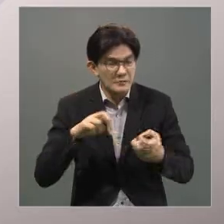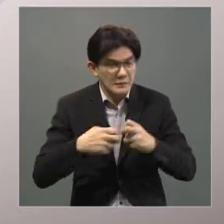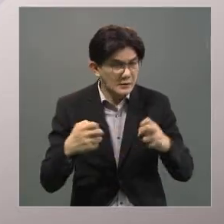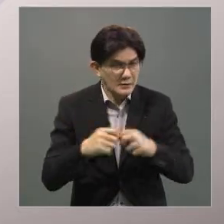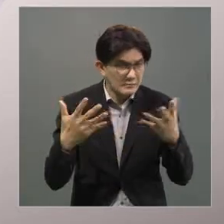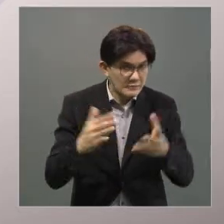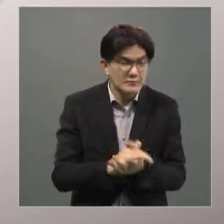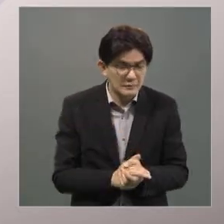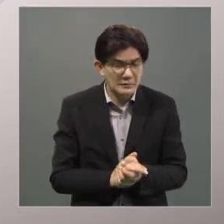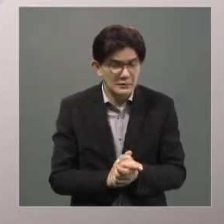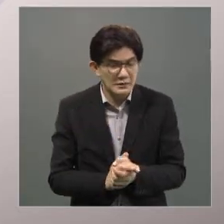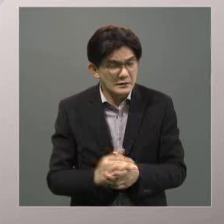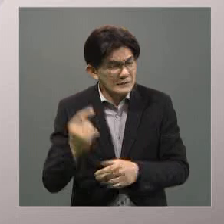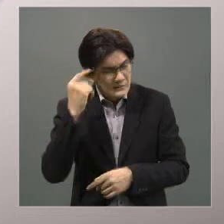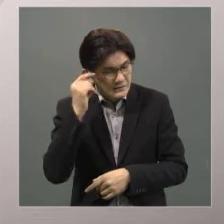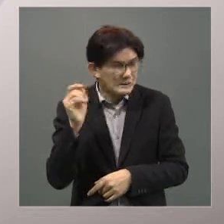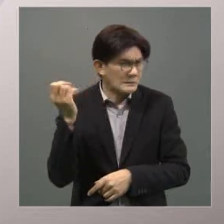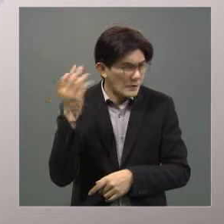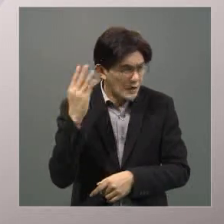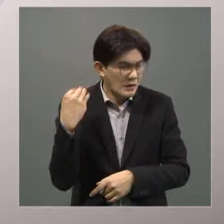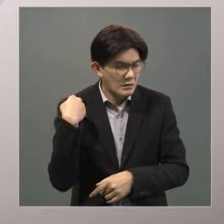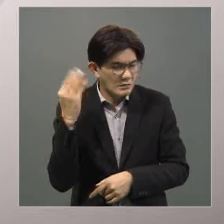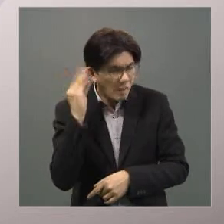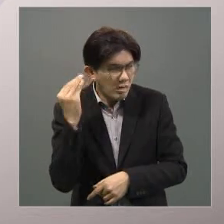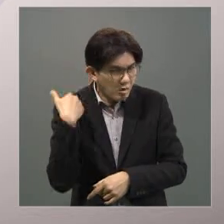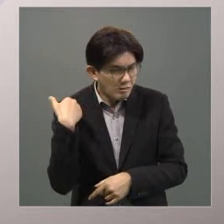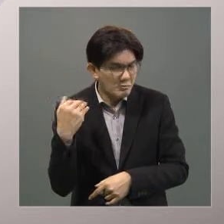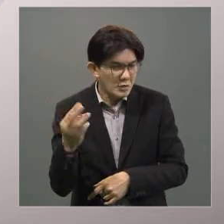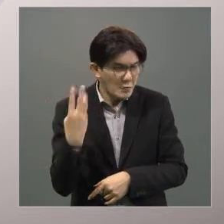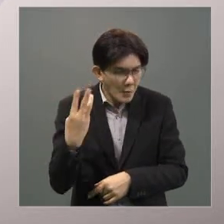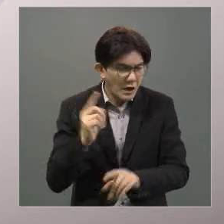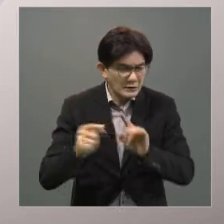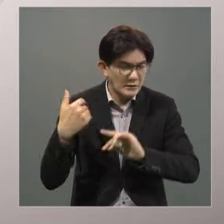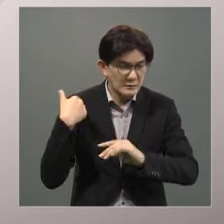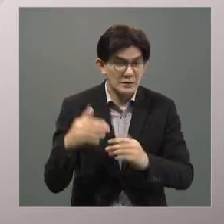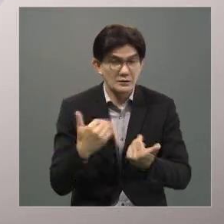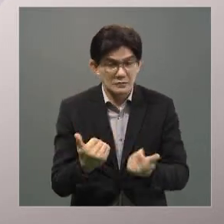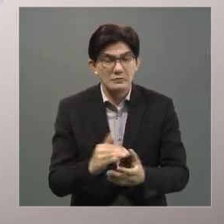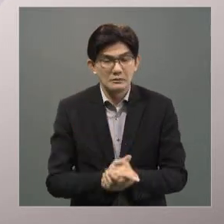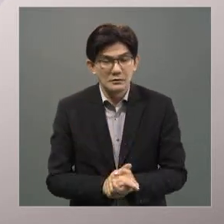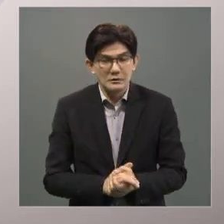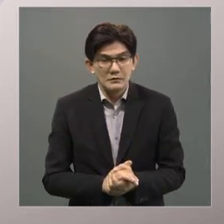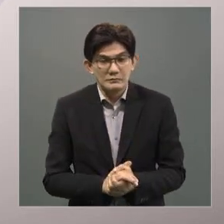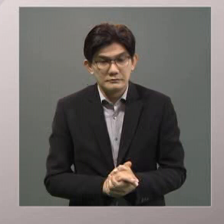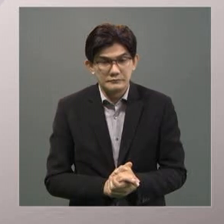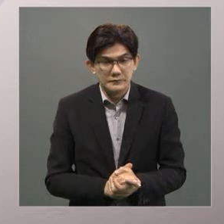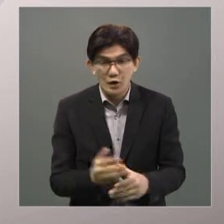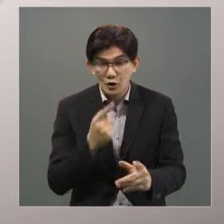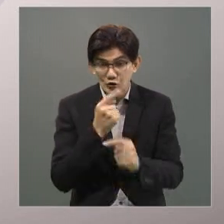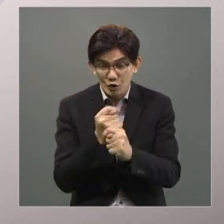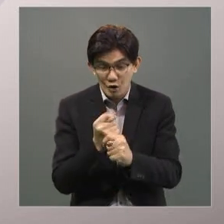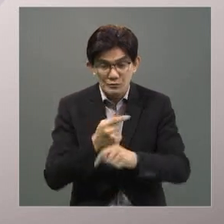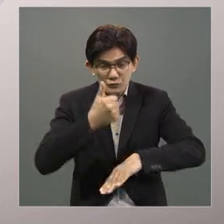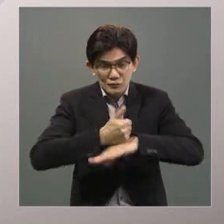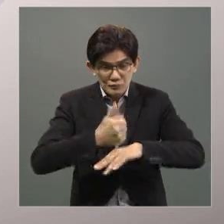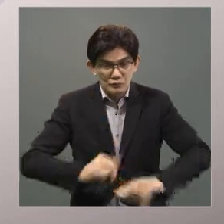าไม่ให้เกิดเสียงไม่ให้เกิดข้อครหานะคะปรากฏว่านะคะก็มีการเข้าไปตอบกระทู้ของรัฐมน